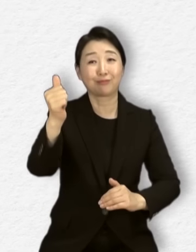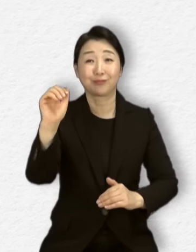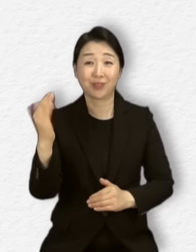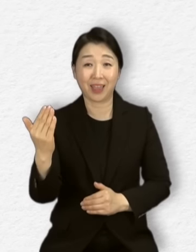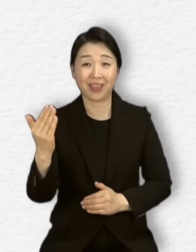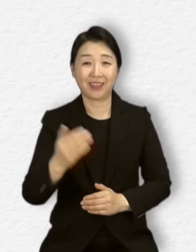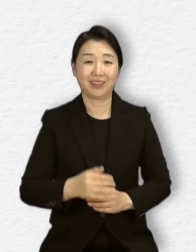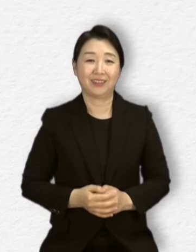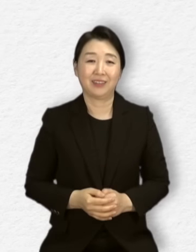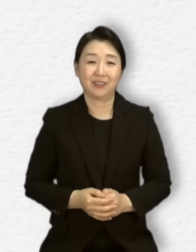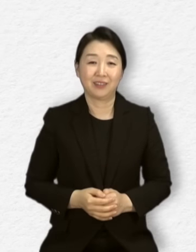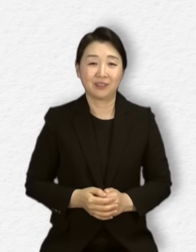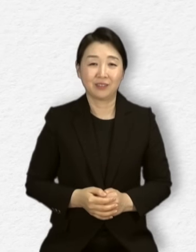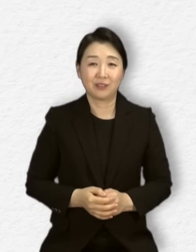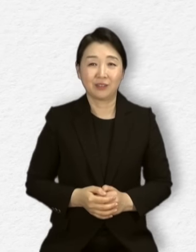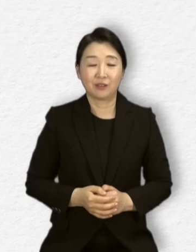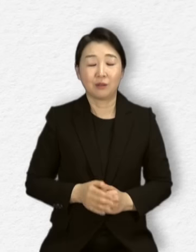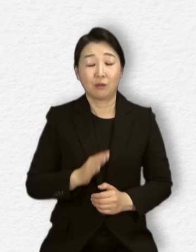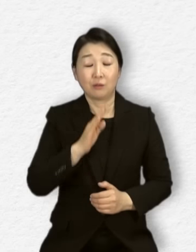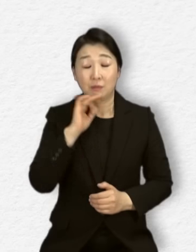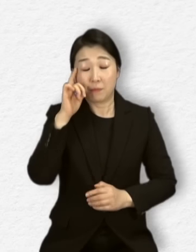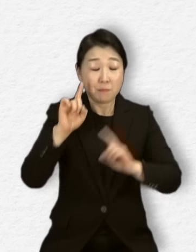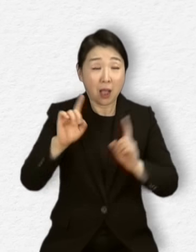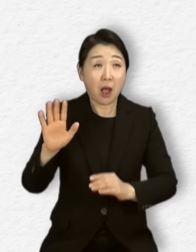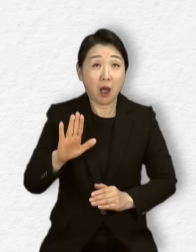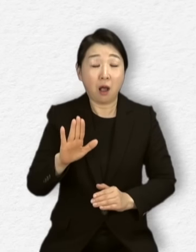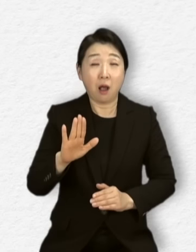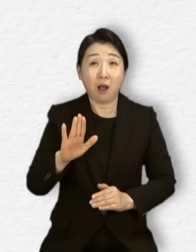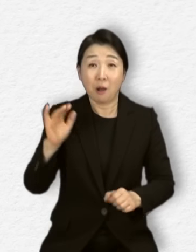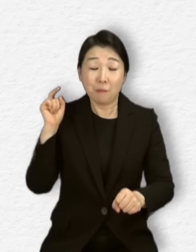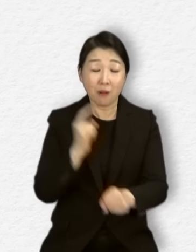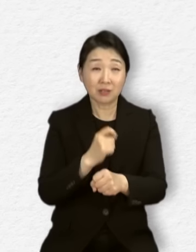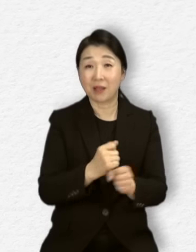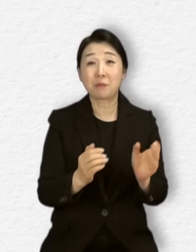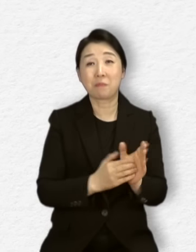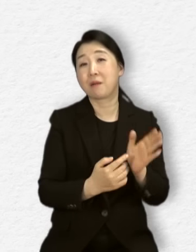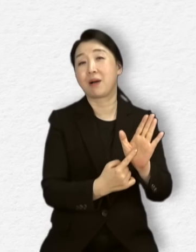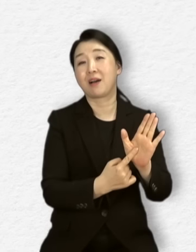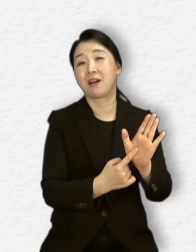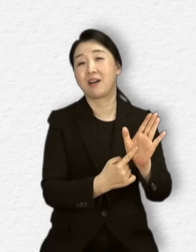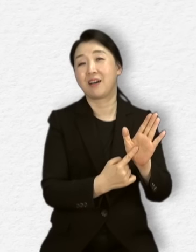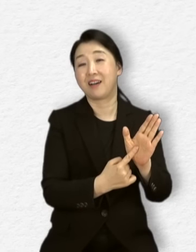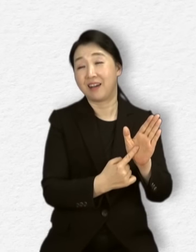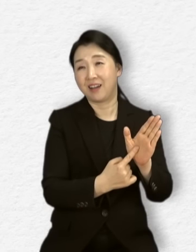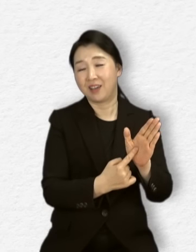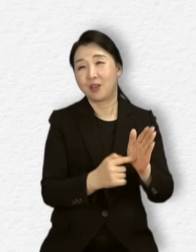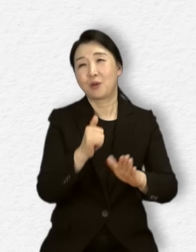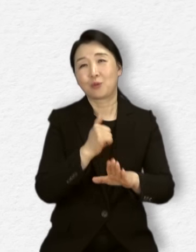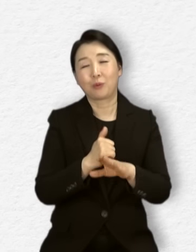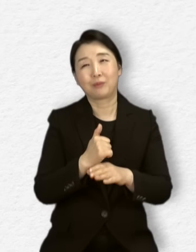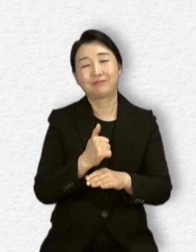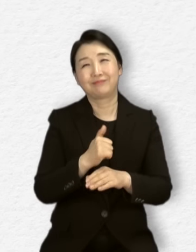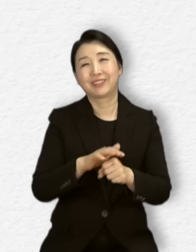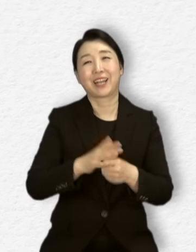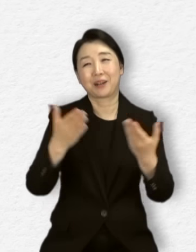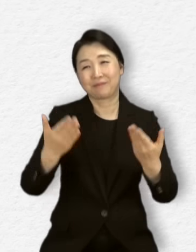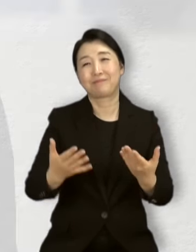어 정말 뭐 정신 차릴 수도 없었는데 그 사이에 이미 나와서 많은 분들이 이렇게 사랑을 해 주고 계시더라고